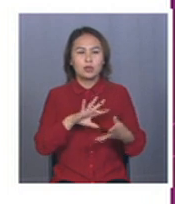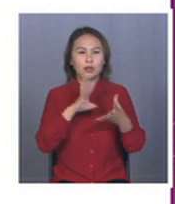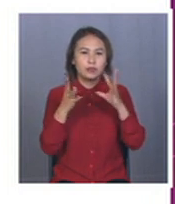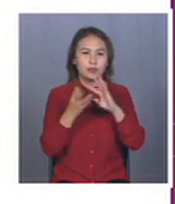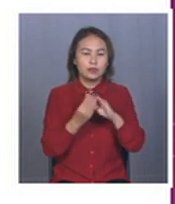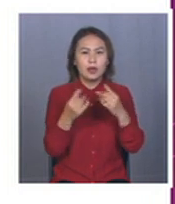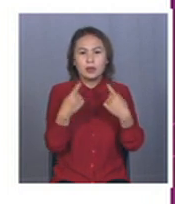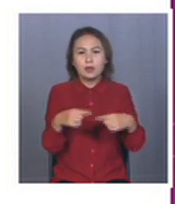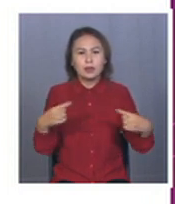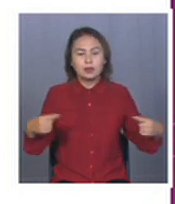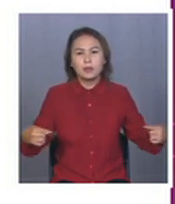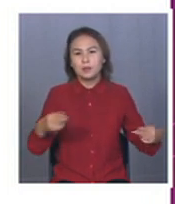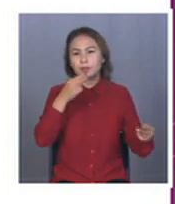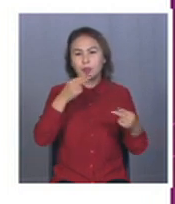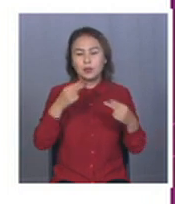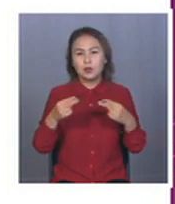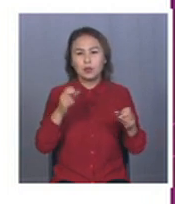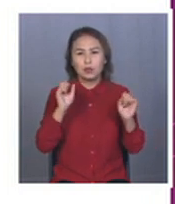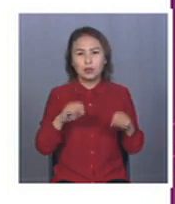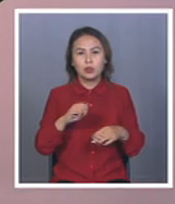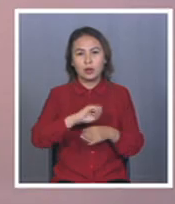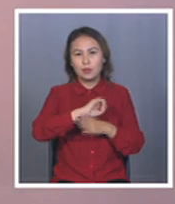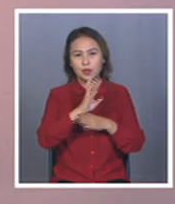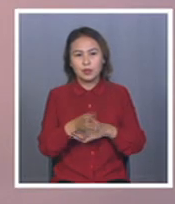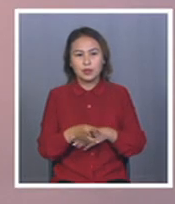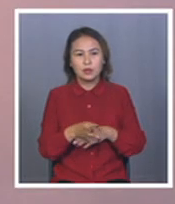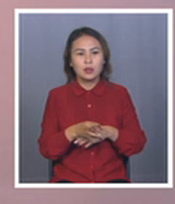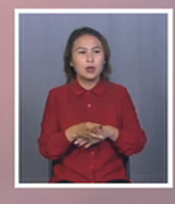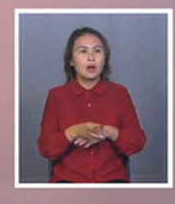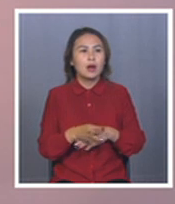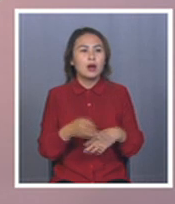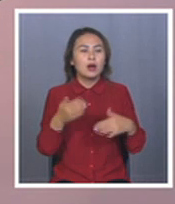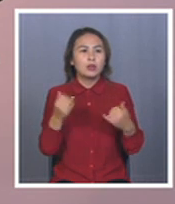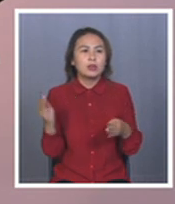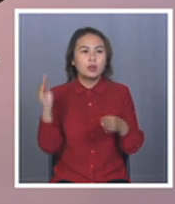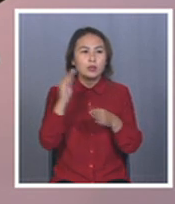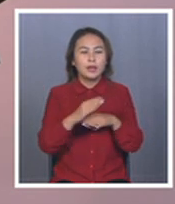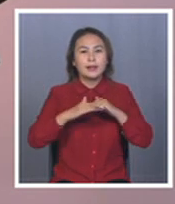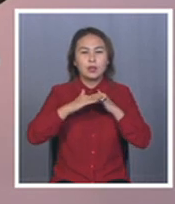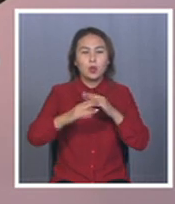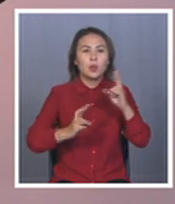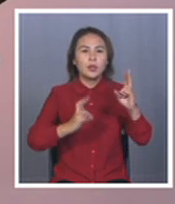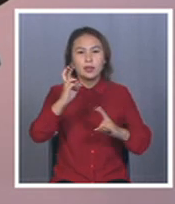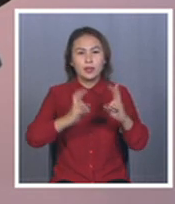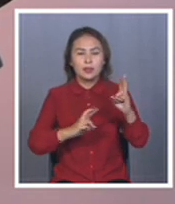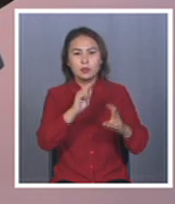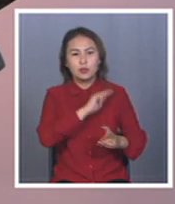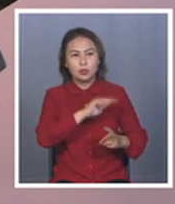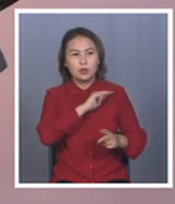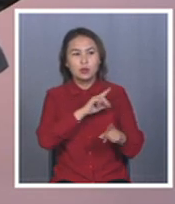түрлі азық-түлікпен қамтамасыз етеді. Сонымен бірге елімізде өнеркәсіп саласы да жүзеге